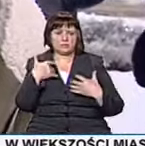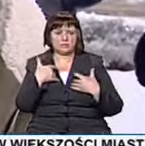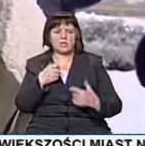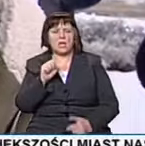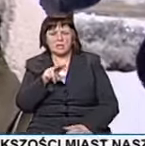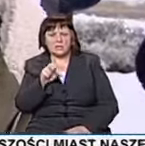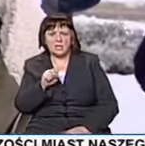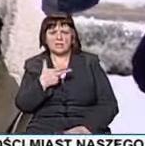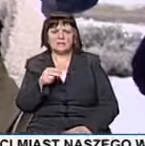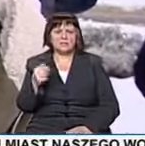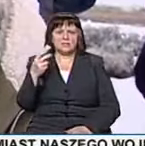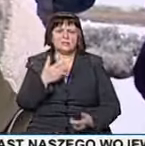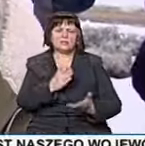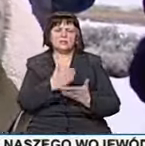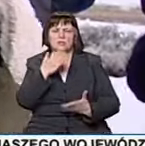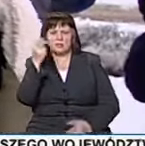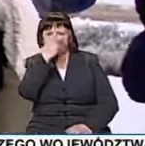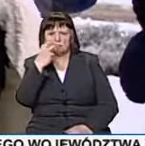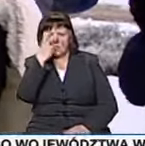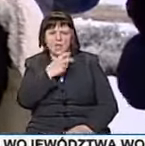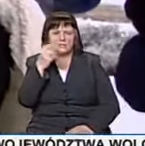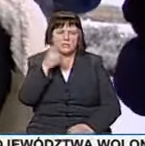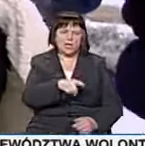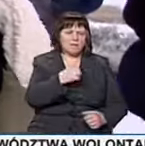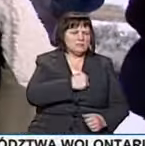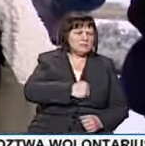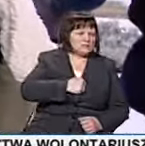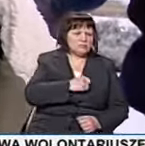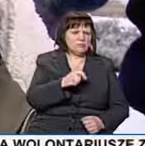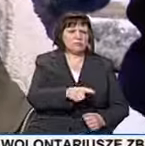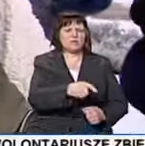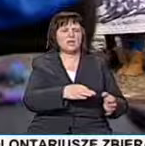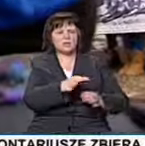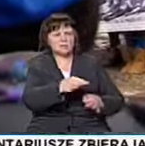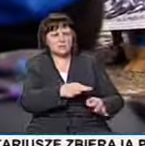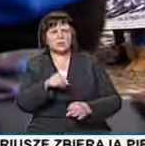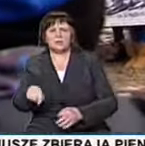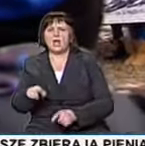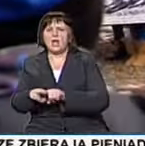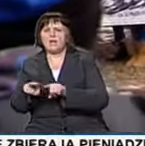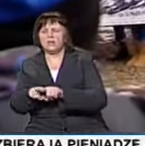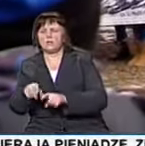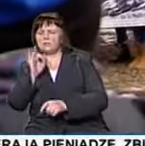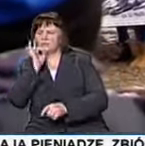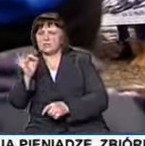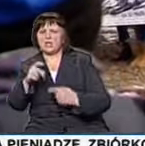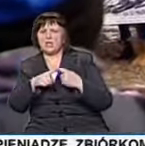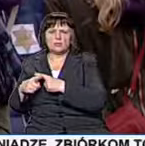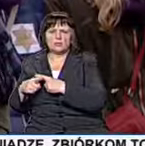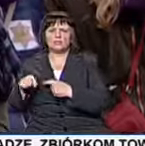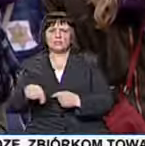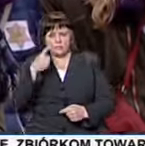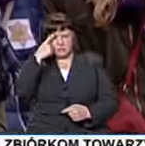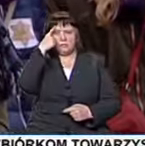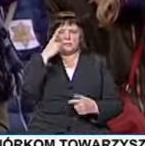No nie tylko interesują nas te czarne karty historii, ale również te pozytywne strony. Dziś wspominano tylko